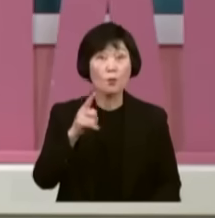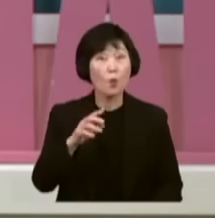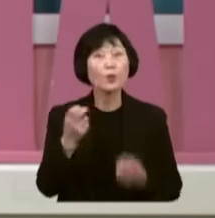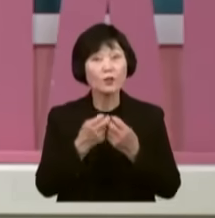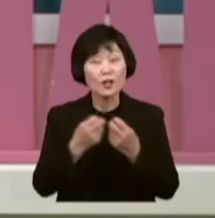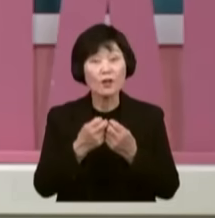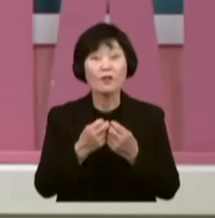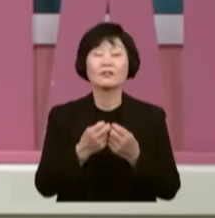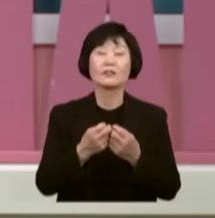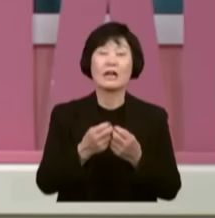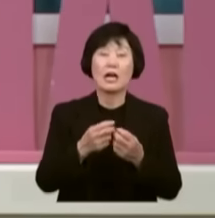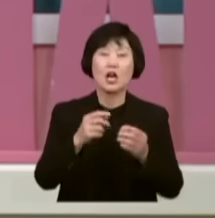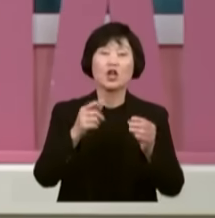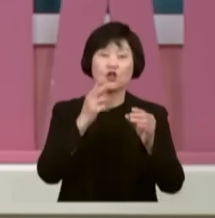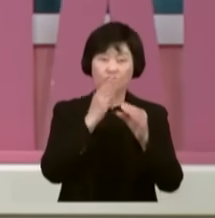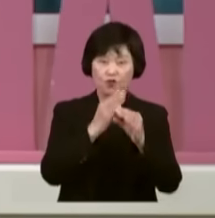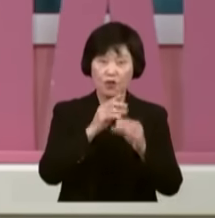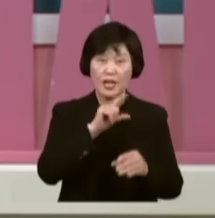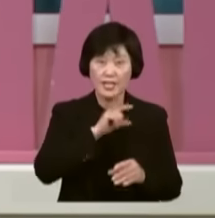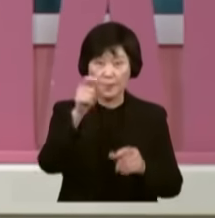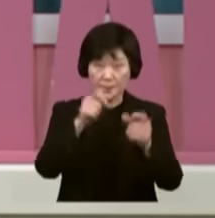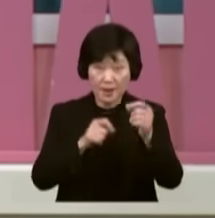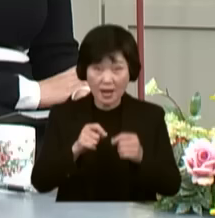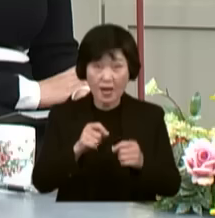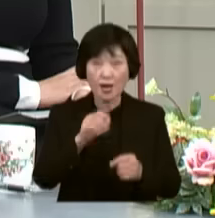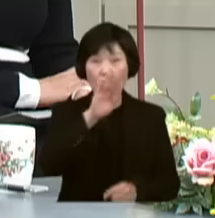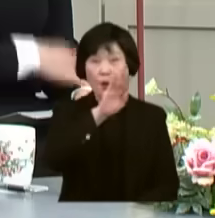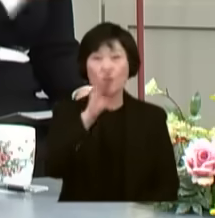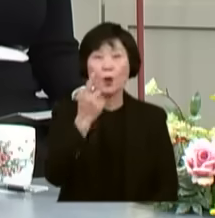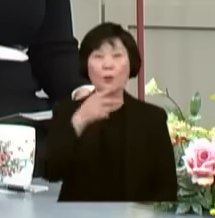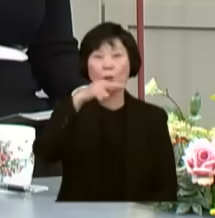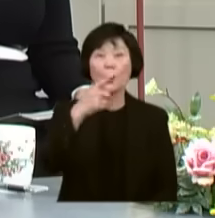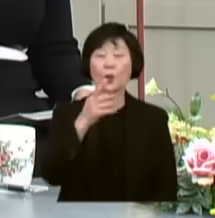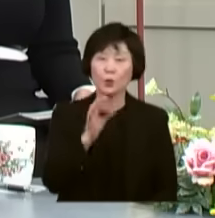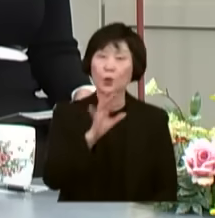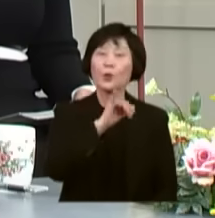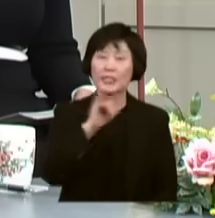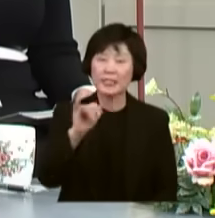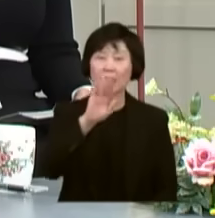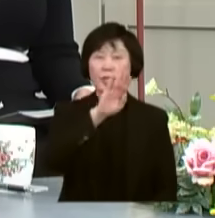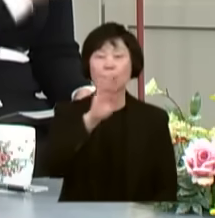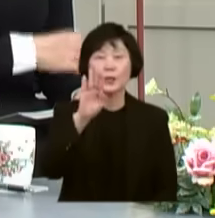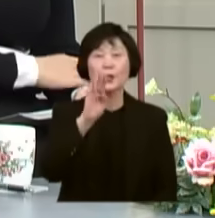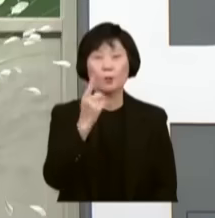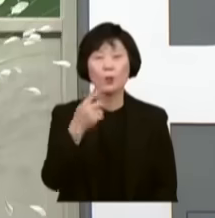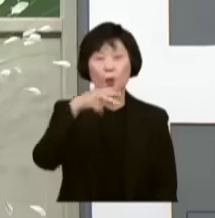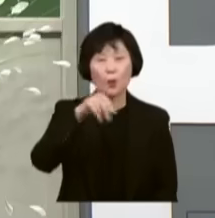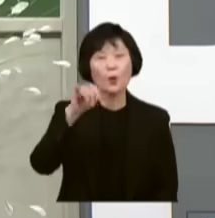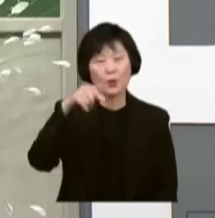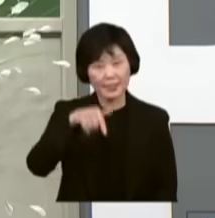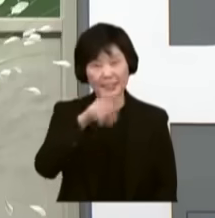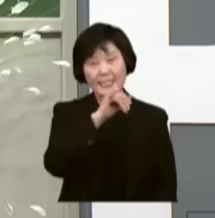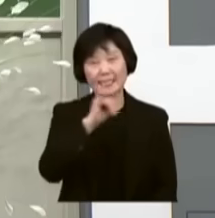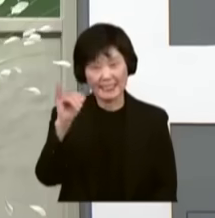무슨 자동차 이름 비슷하게 하고. 그럼 가운데 걸 따자. 그래서 뽀병이, 뭐 뽀동이, 조동이지 뭐 이렇게. 그러니까 오늘 우리 저 따님